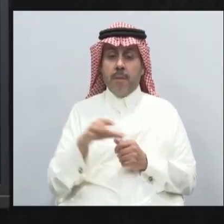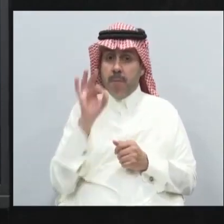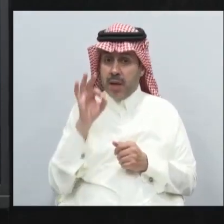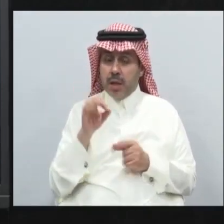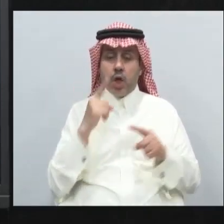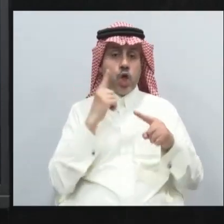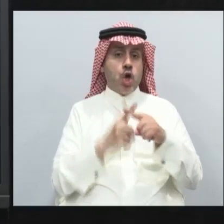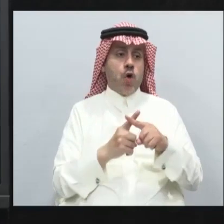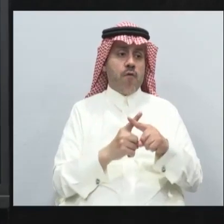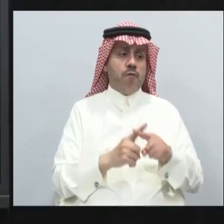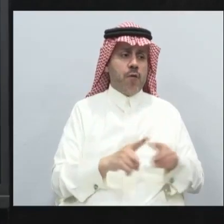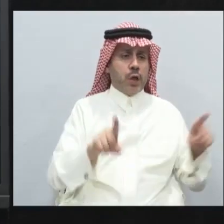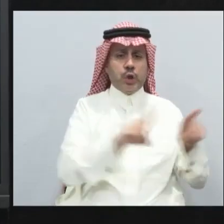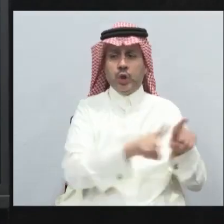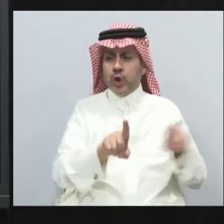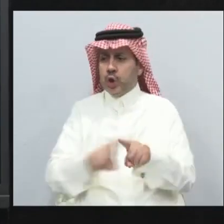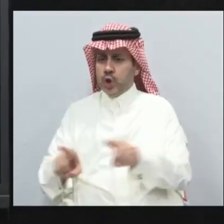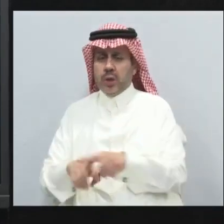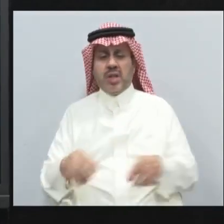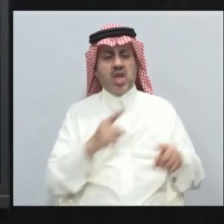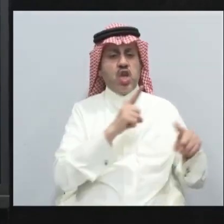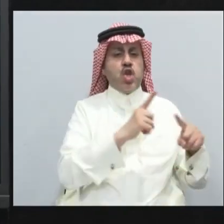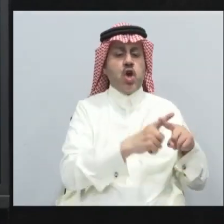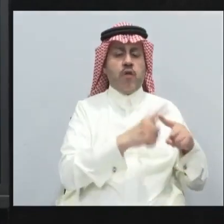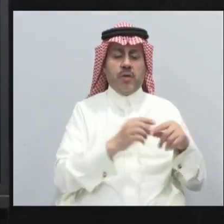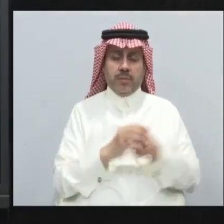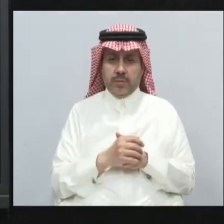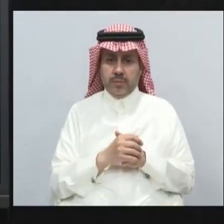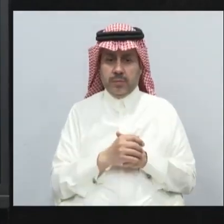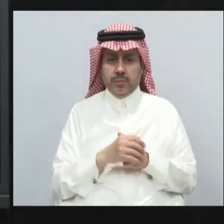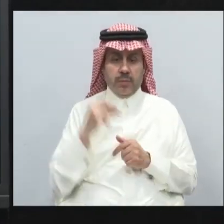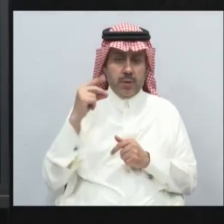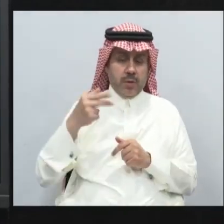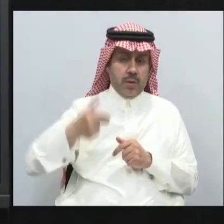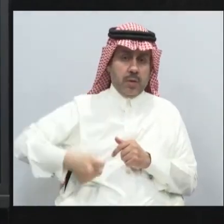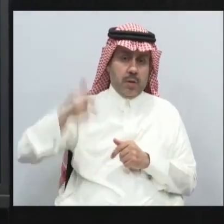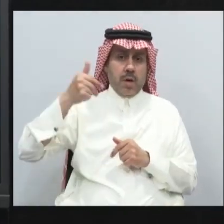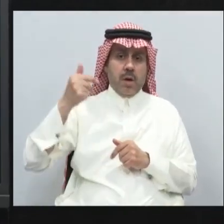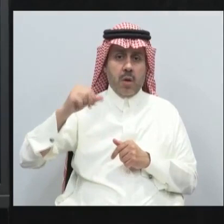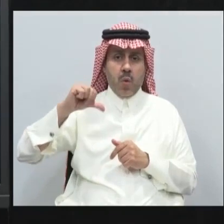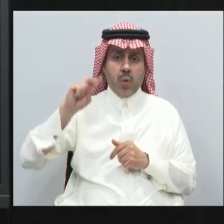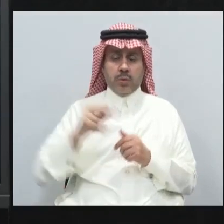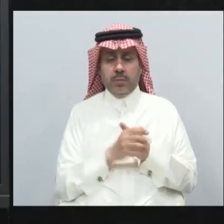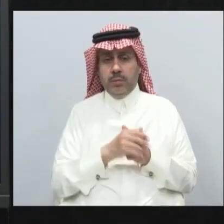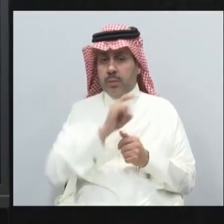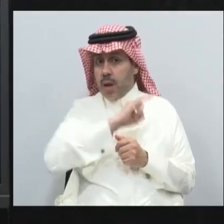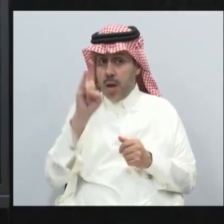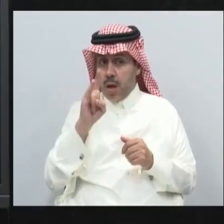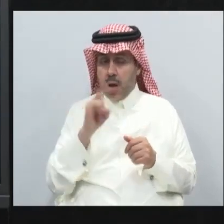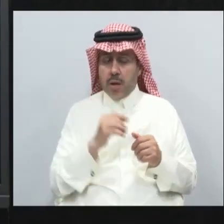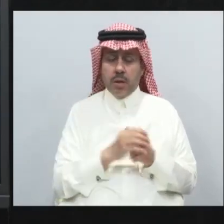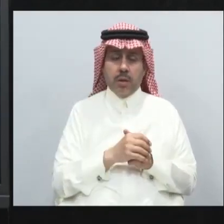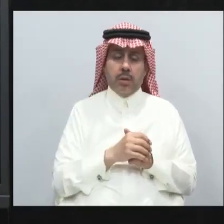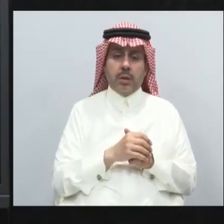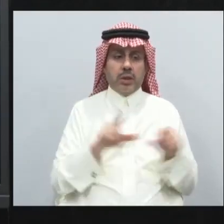يكفر بالطاغوت هذا من قوله تعالى فمن يكفر بالطاغوت هو لا اله تم في جميع ما يعبد من دون